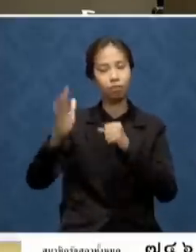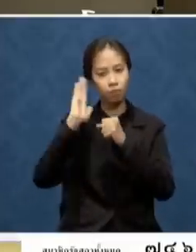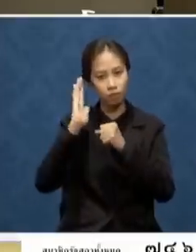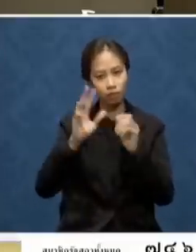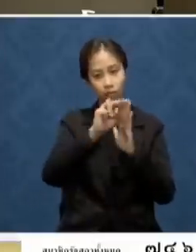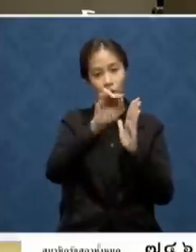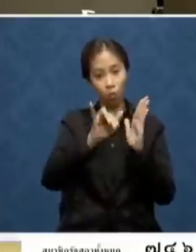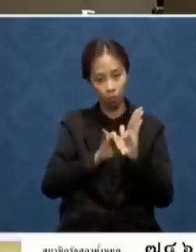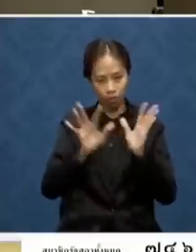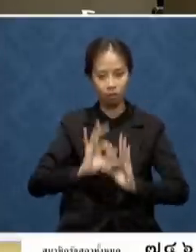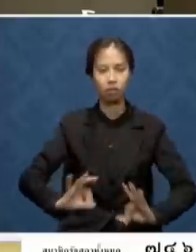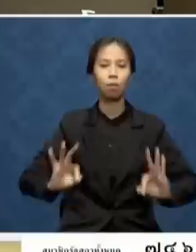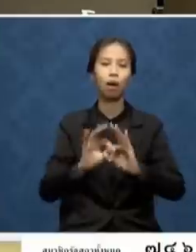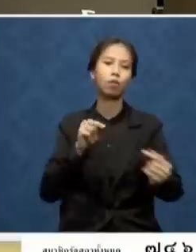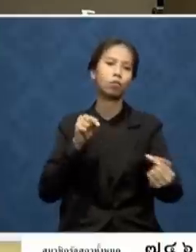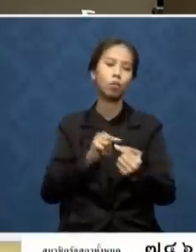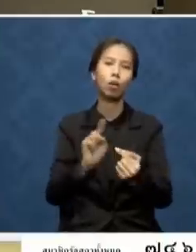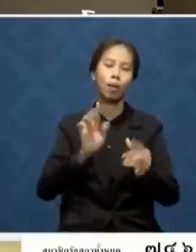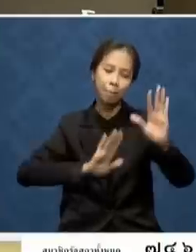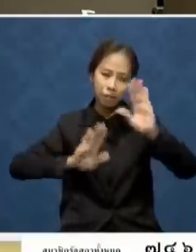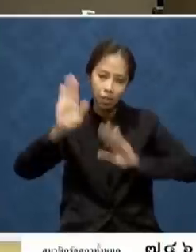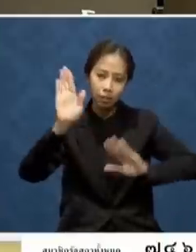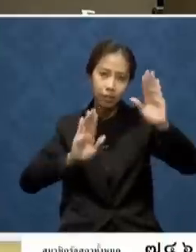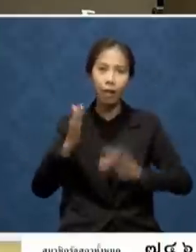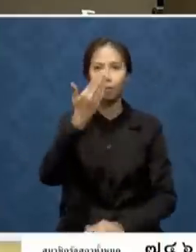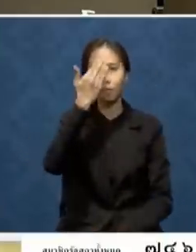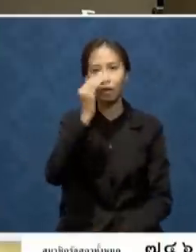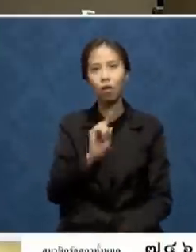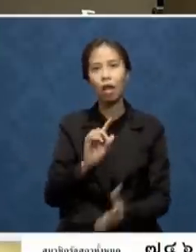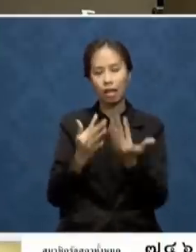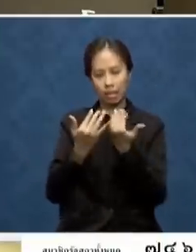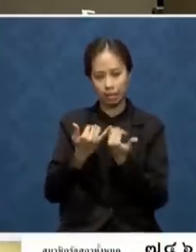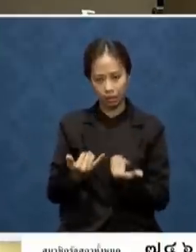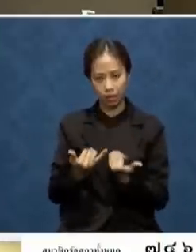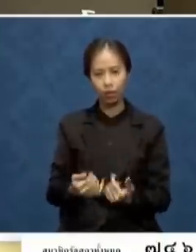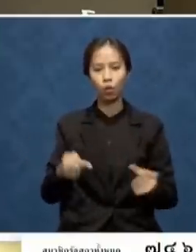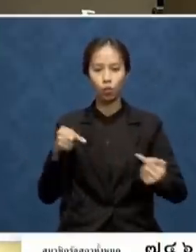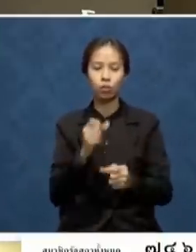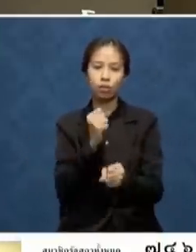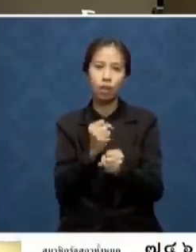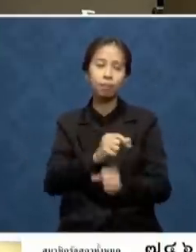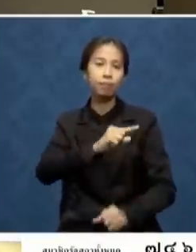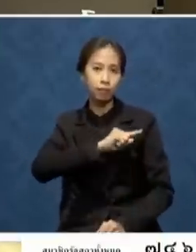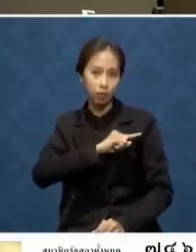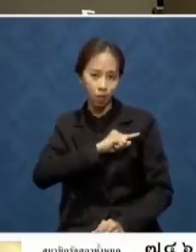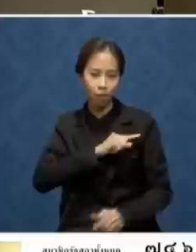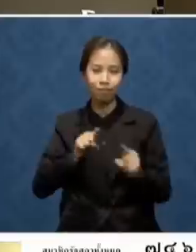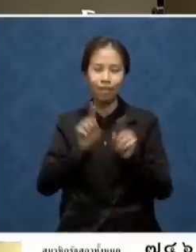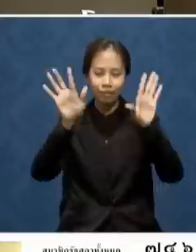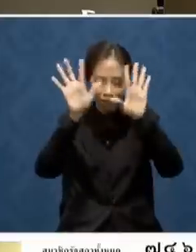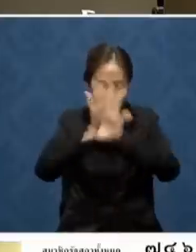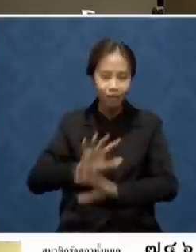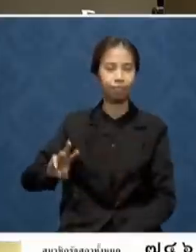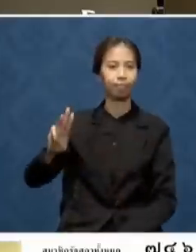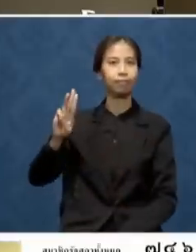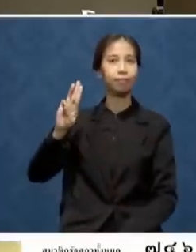ความสำคัญมากในระบอบประชาธิปไตยเพราะจะเป็นกลไกในการสร้างความรับผิดรับชอบเป็นคำมั่นสัญญาที่